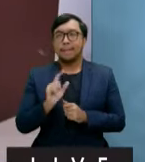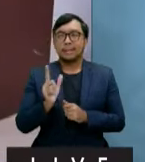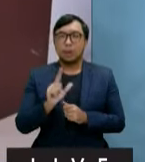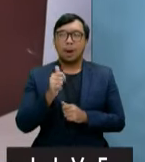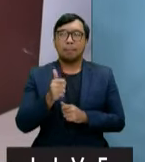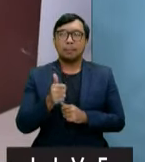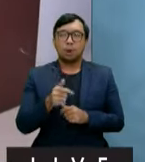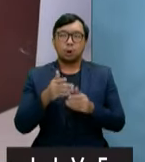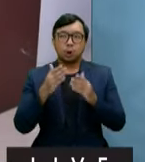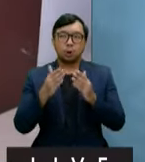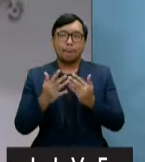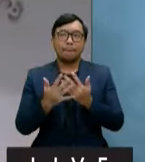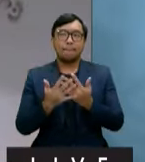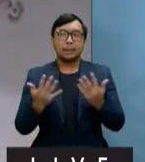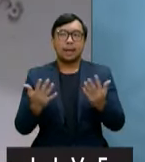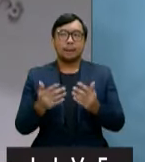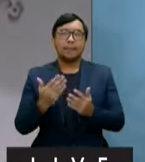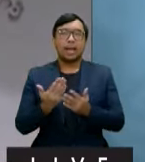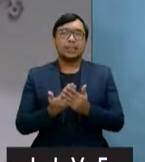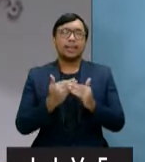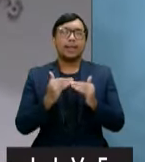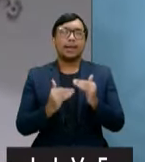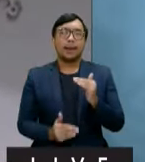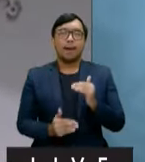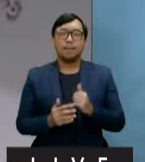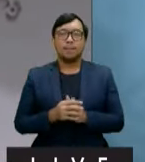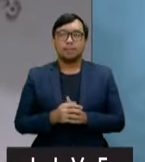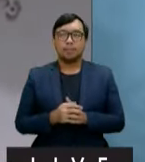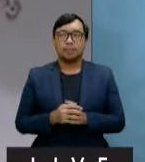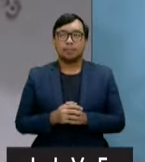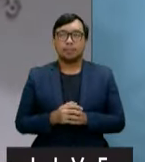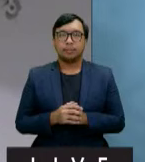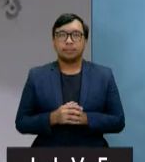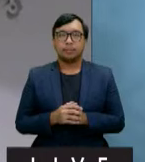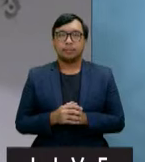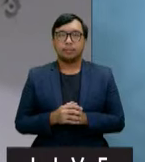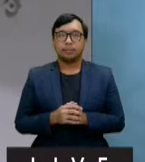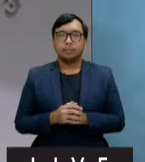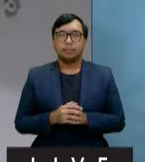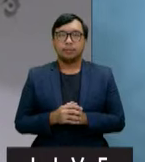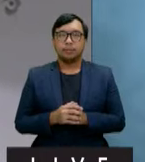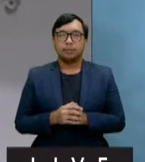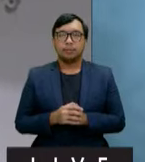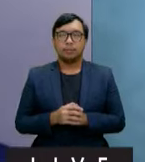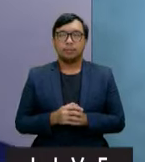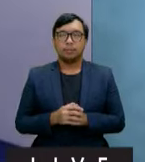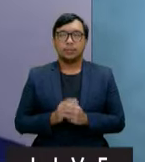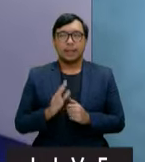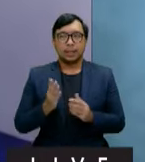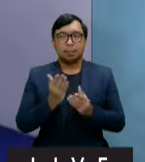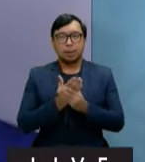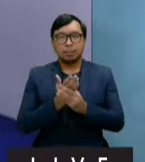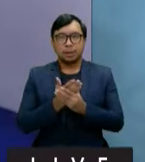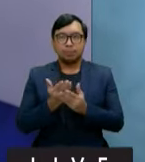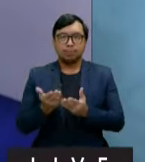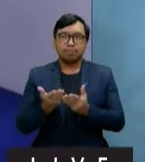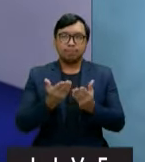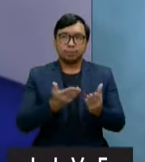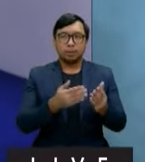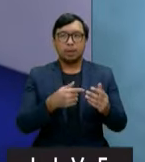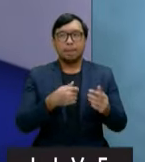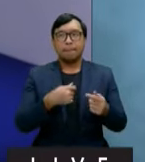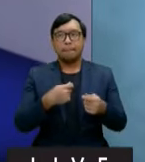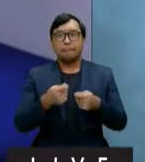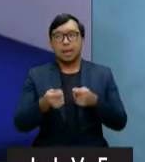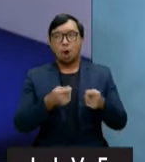masyarakat berpenghasilan rendah. Jadi setelah melakukan pendaftaran, masyarakat akan di cross-check kembali data-datanya begitu, seperti data-data